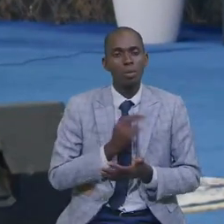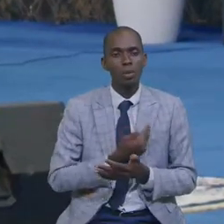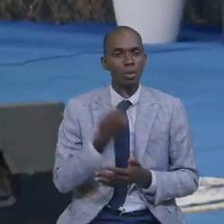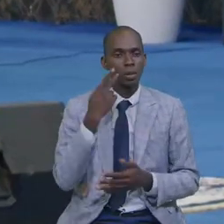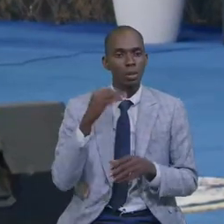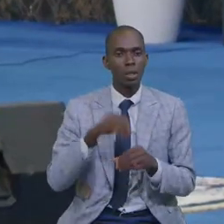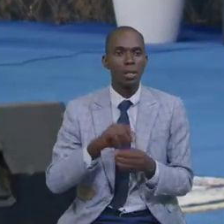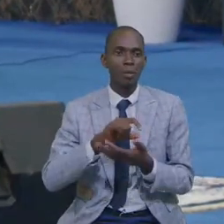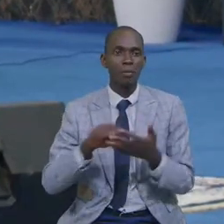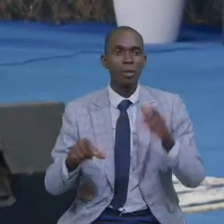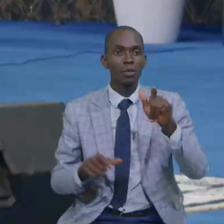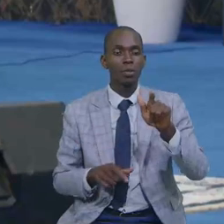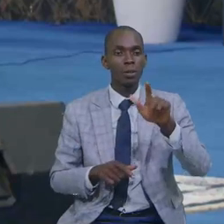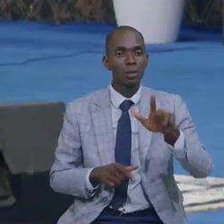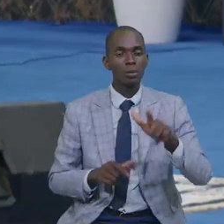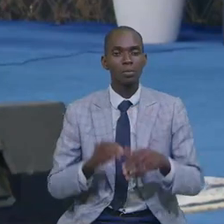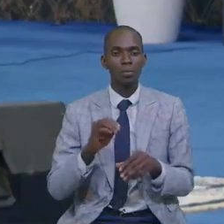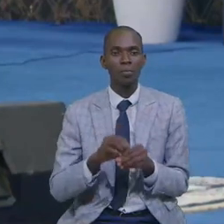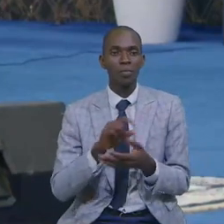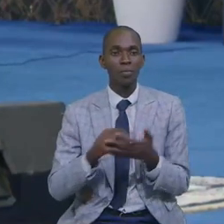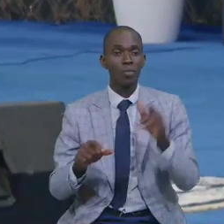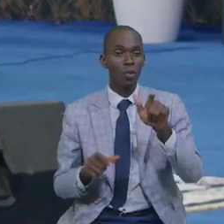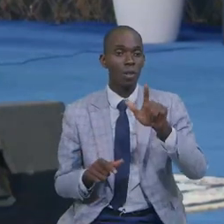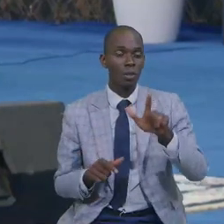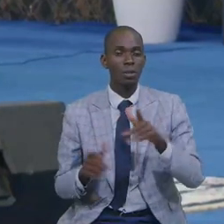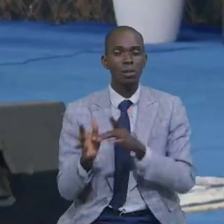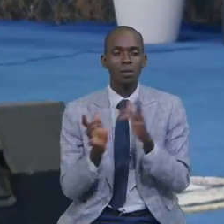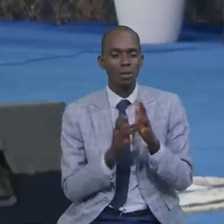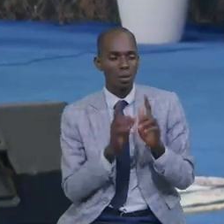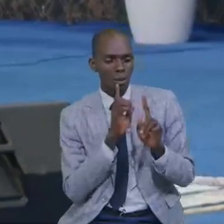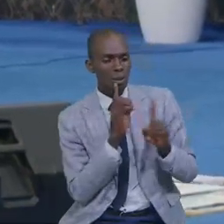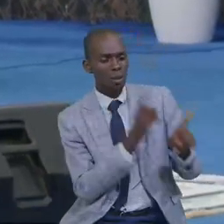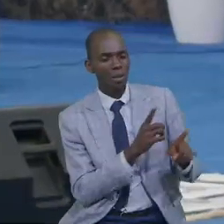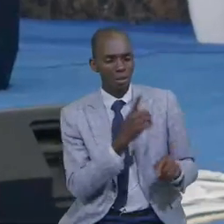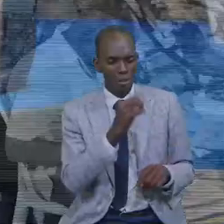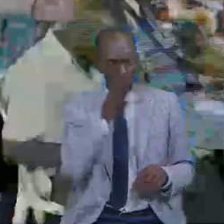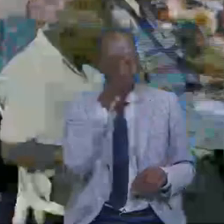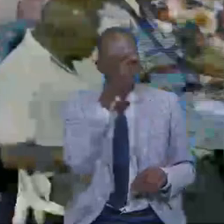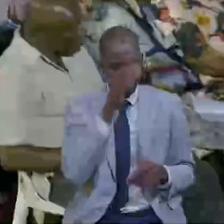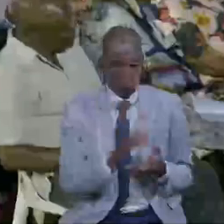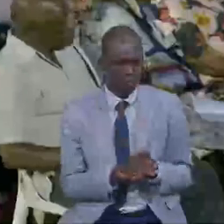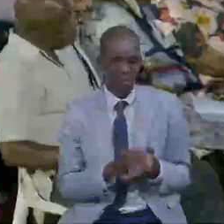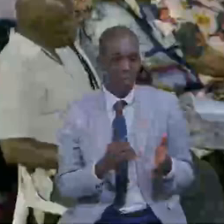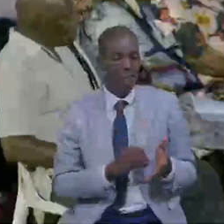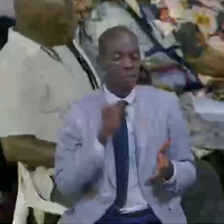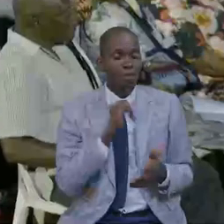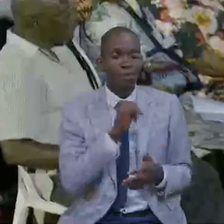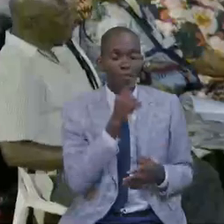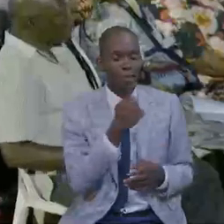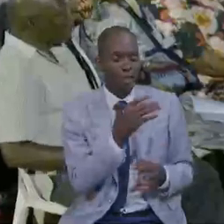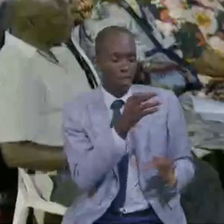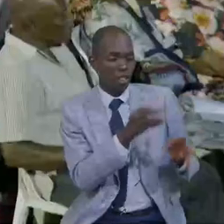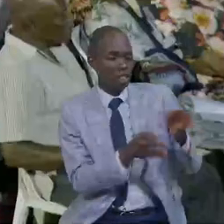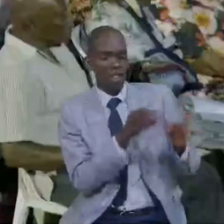verset 23 Jésus lui dit c'est le si